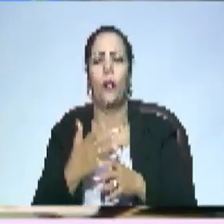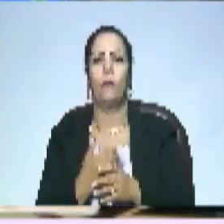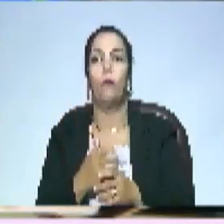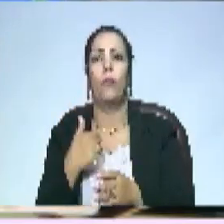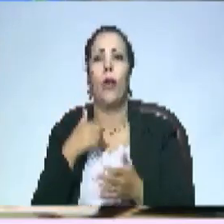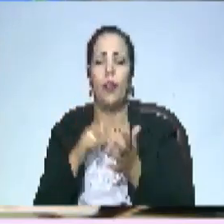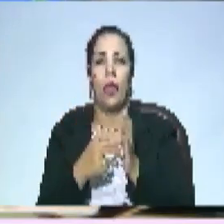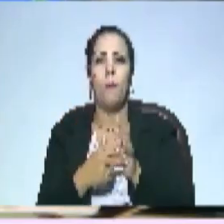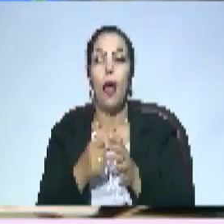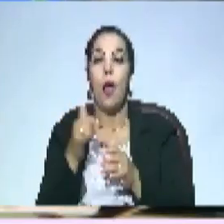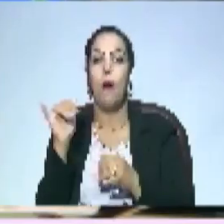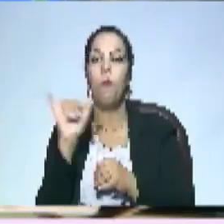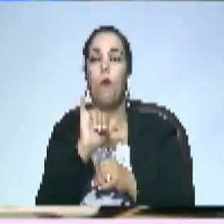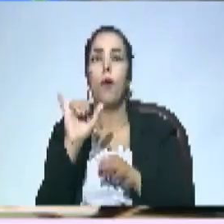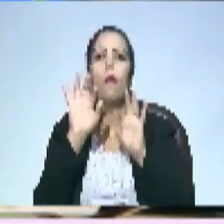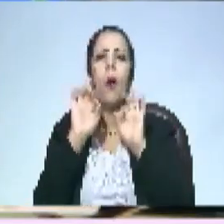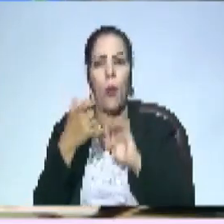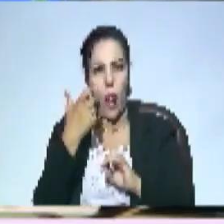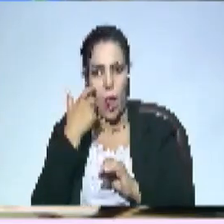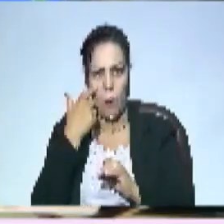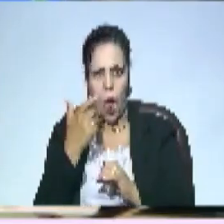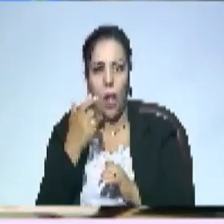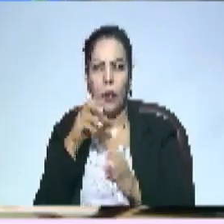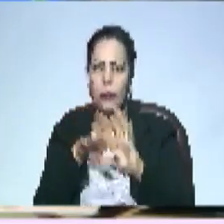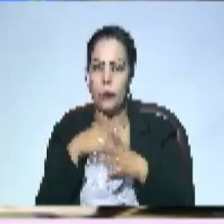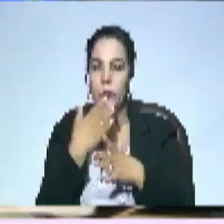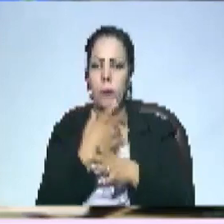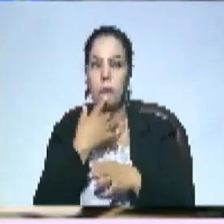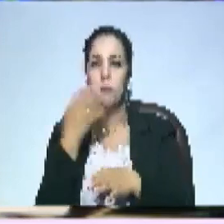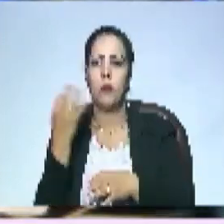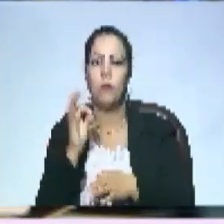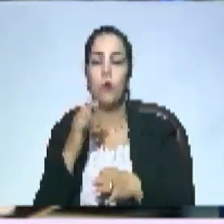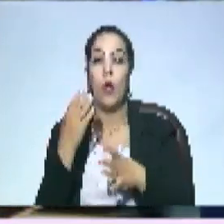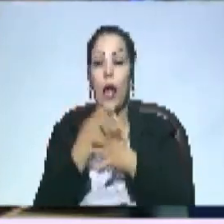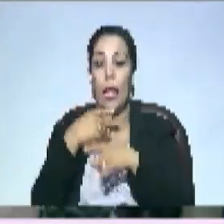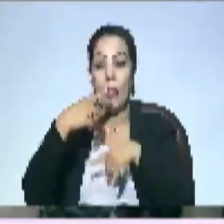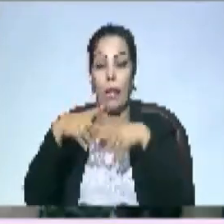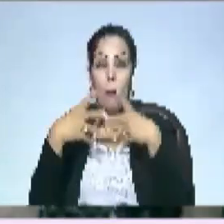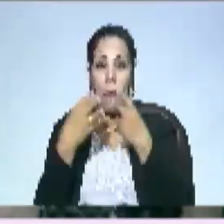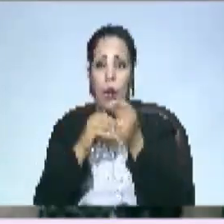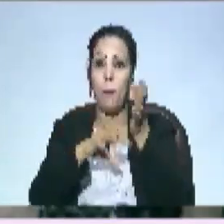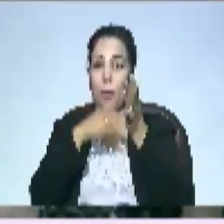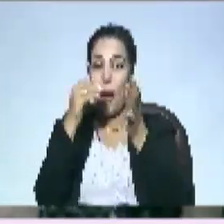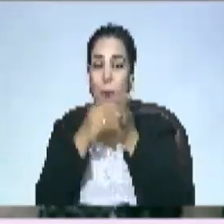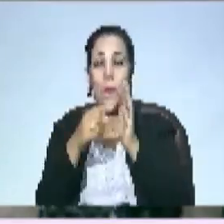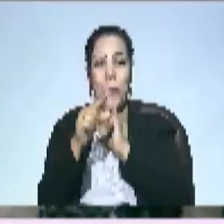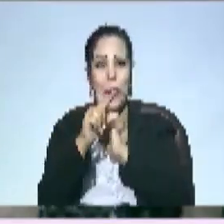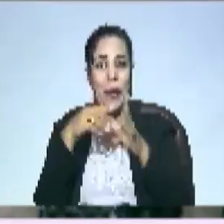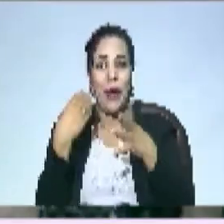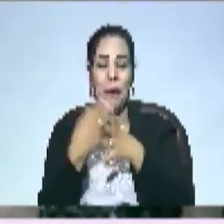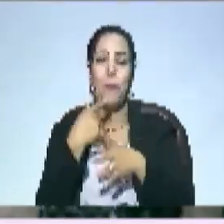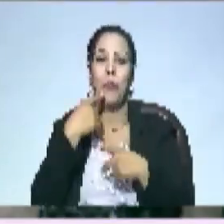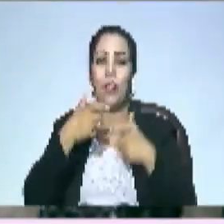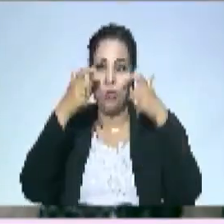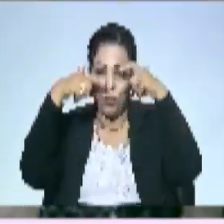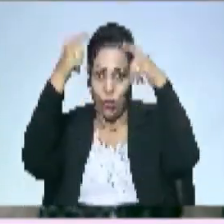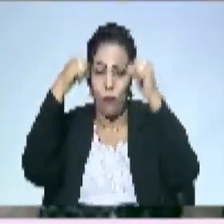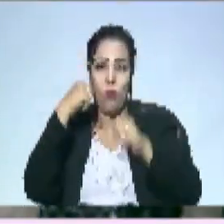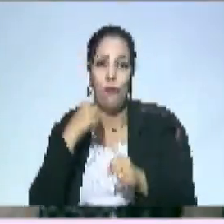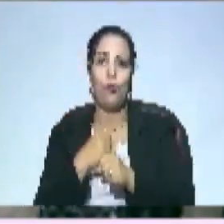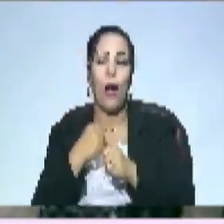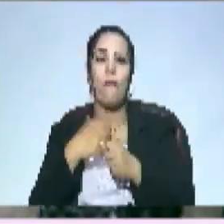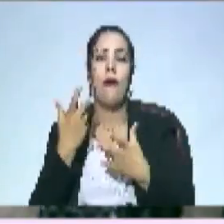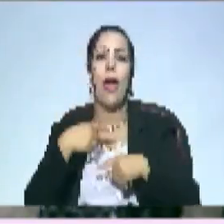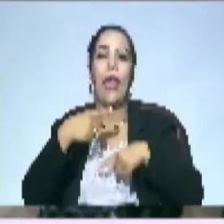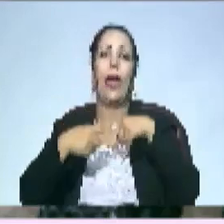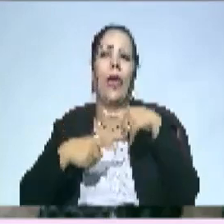فاحنا هنعمل حاجه مهمه جدا دلوقتي. طيب احنا اللي ما تابعش معانا من بدايه الحلقه، عملنا الشيف النهارده شغال